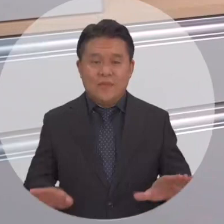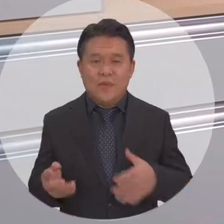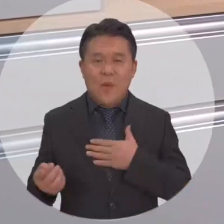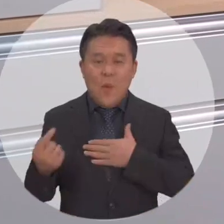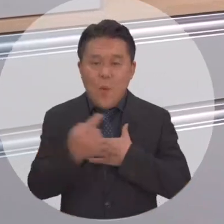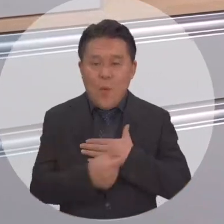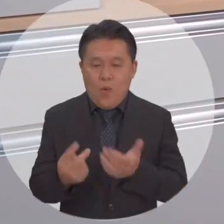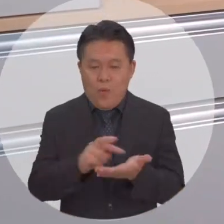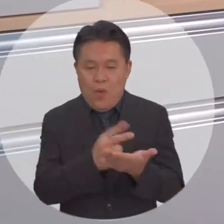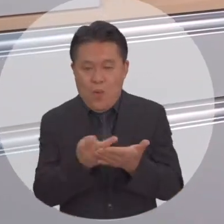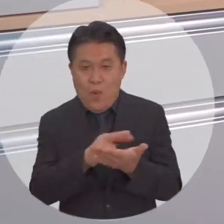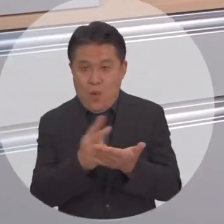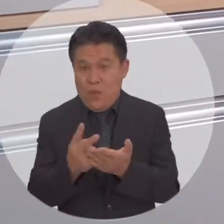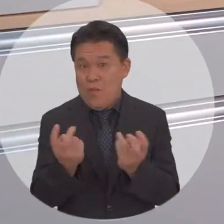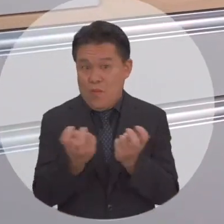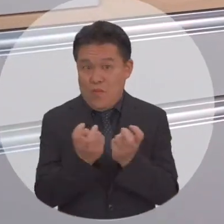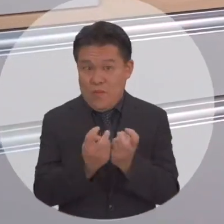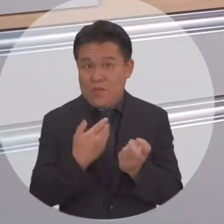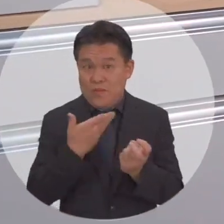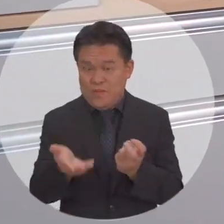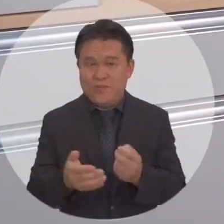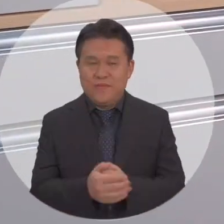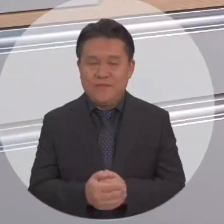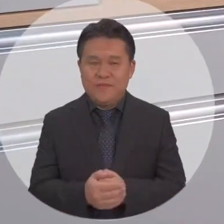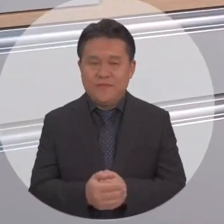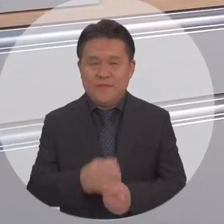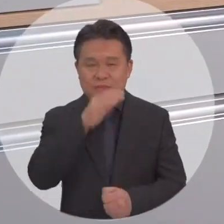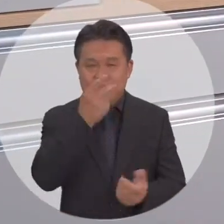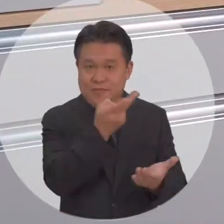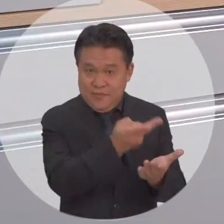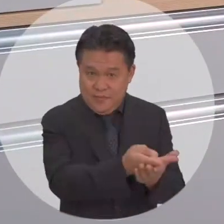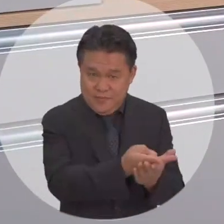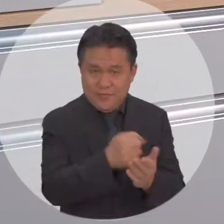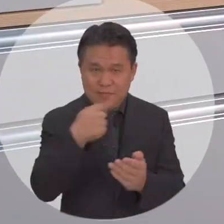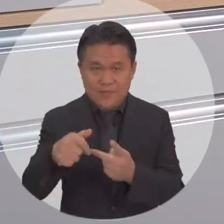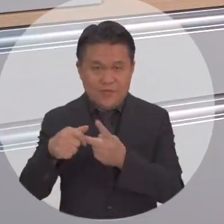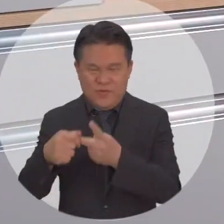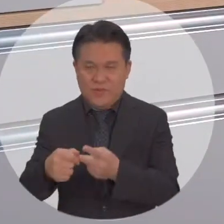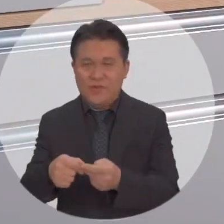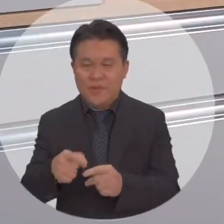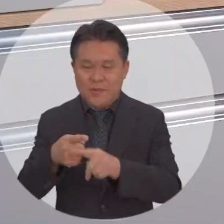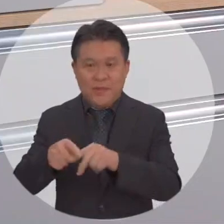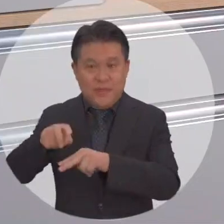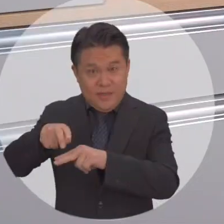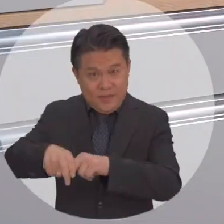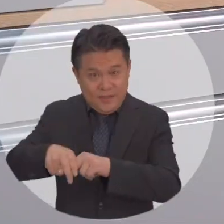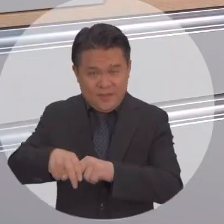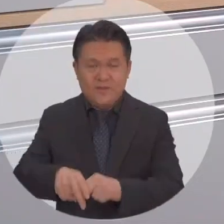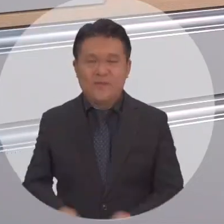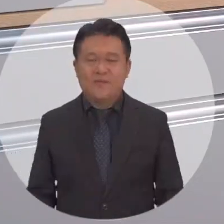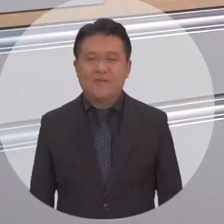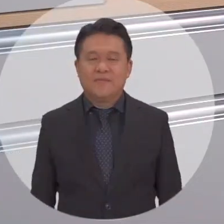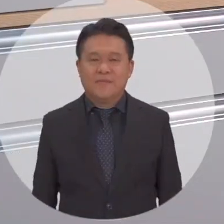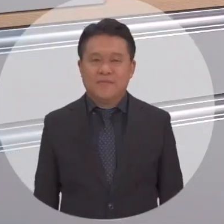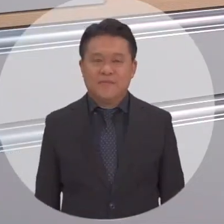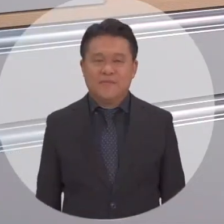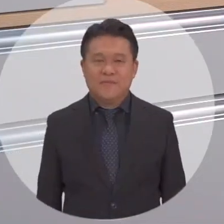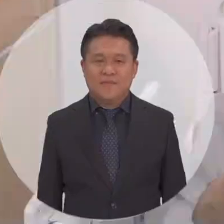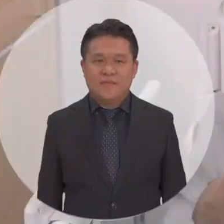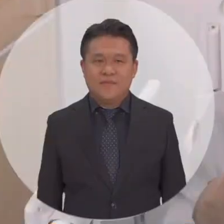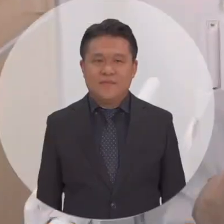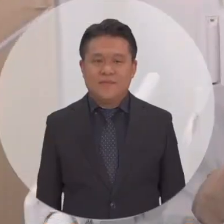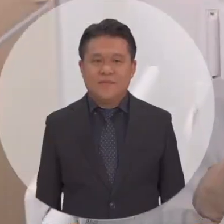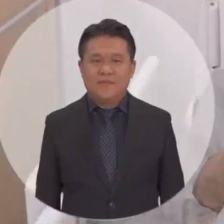체위 변경 순서 안내입니다. 바로 누운 자세 및 반 앉은 자세 순서 안내입니다.